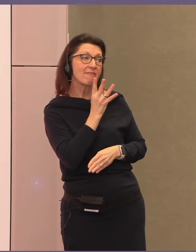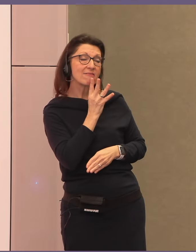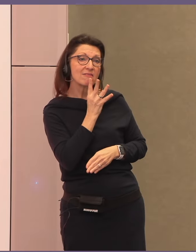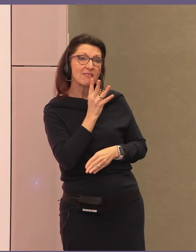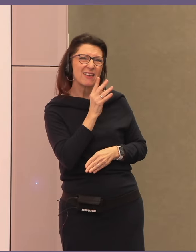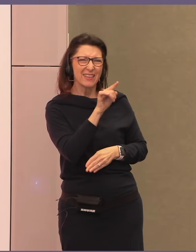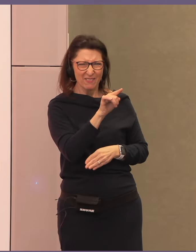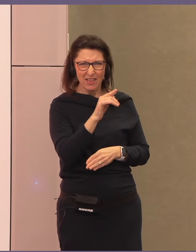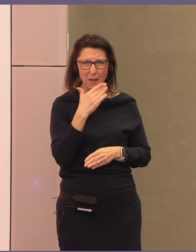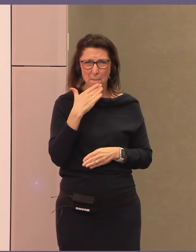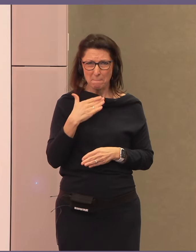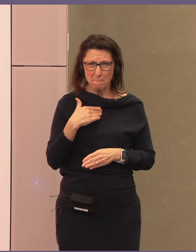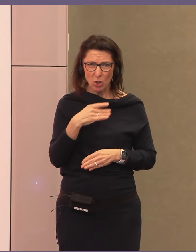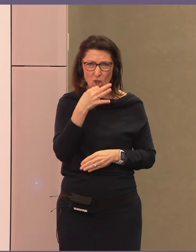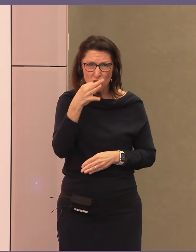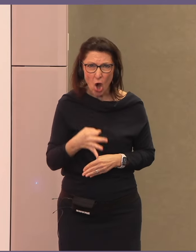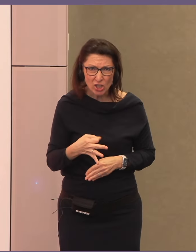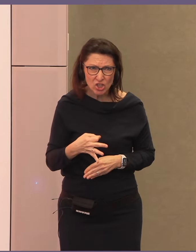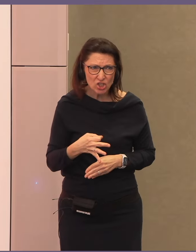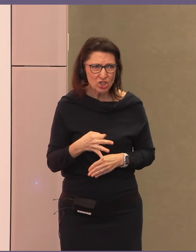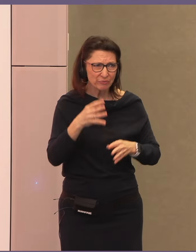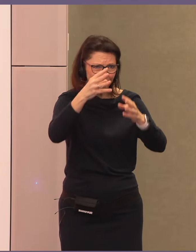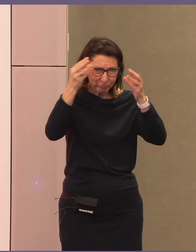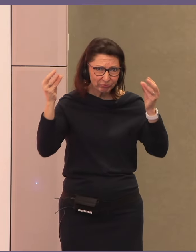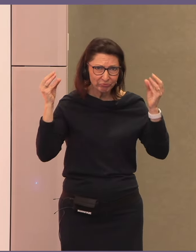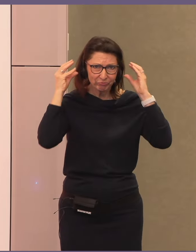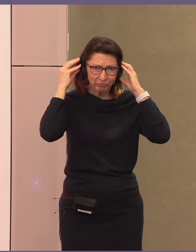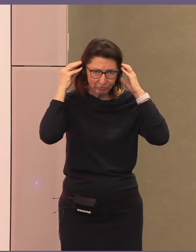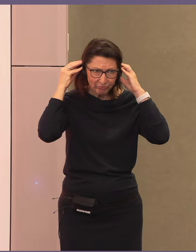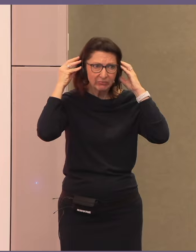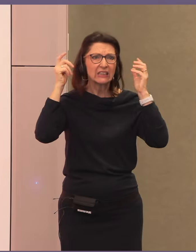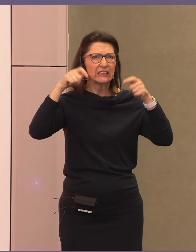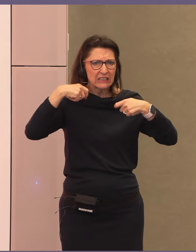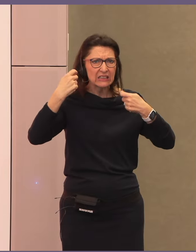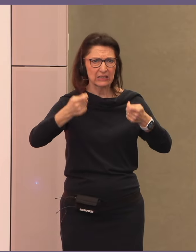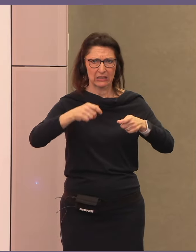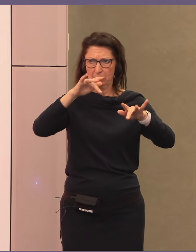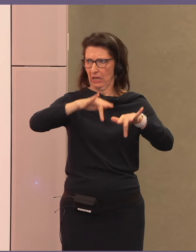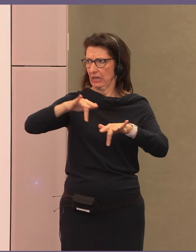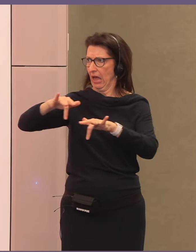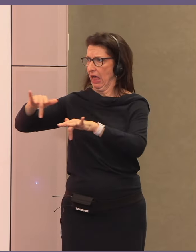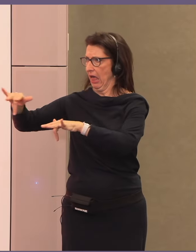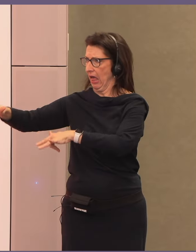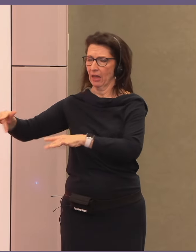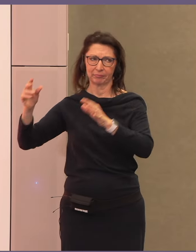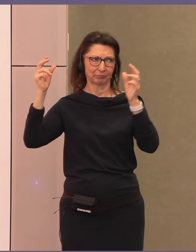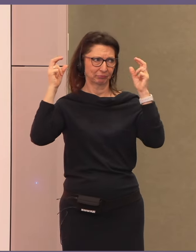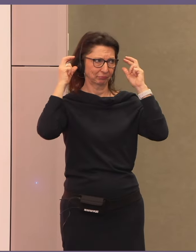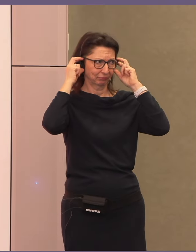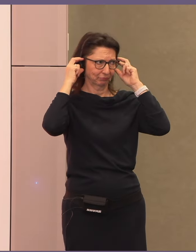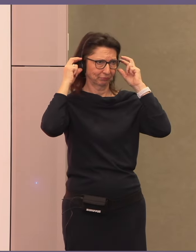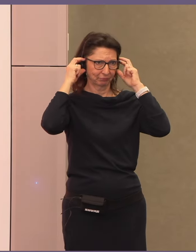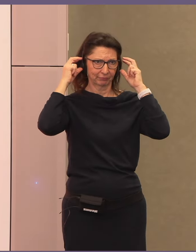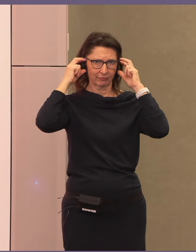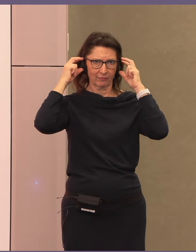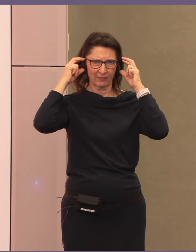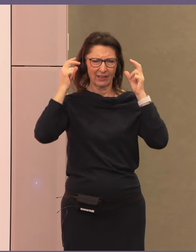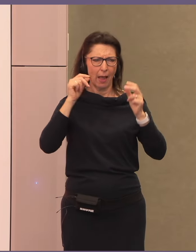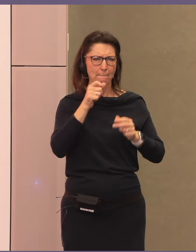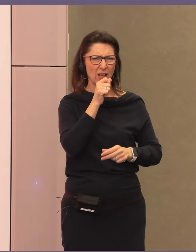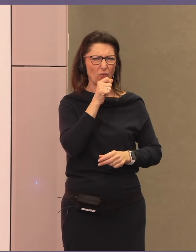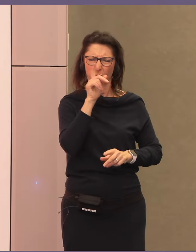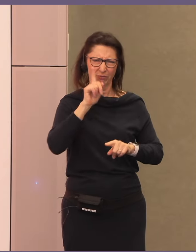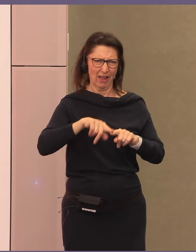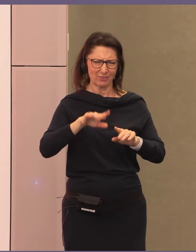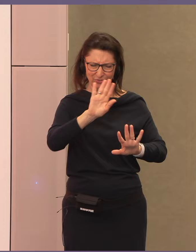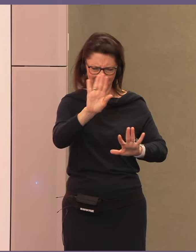lieber gerne eine Übersetzung holt, zögern Sie nicht. Es gibt hier jede Menge Mikrofone, äh, nicht Mikrofone, die gibt es nicht so viele.